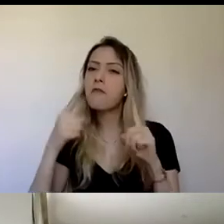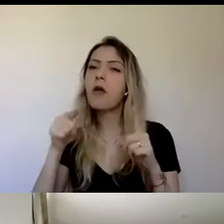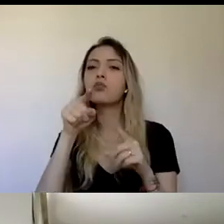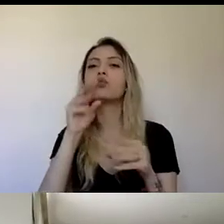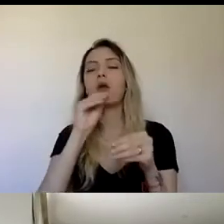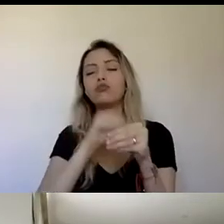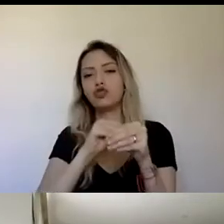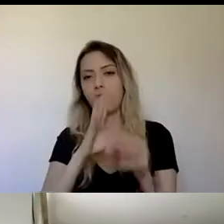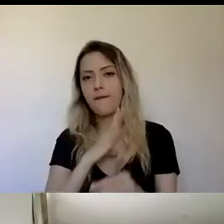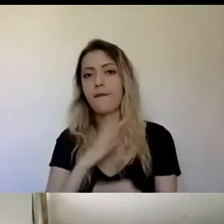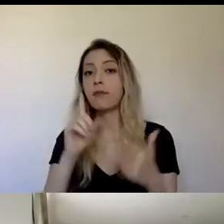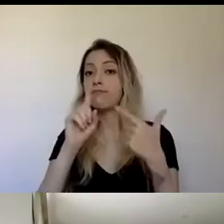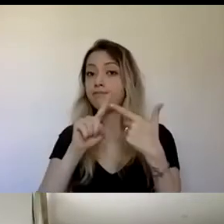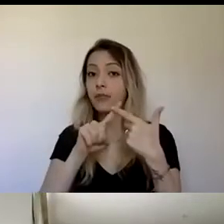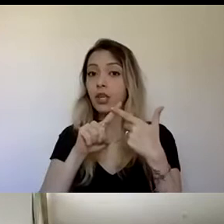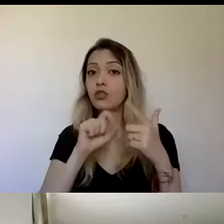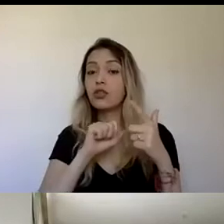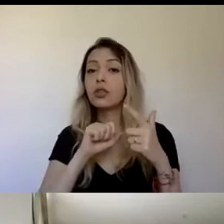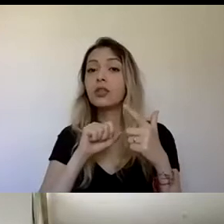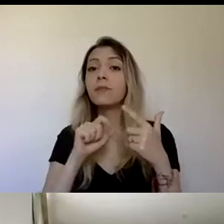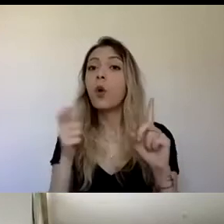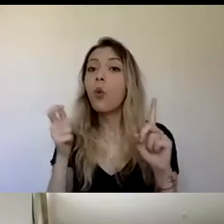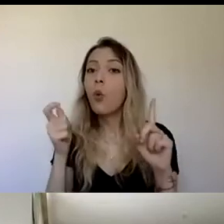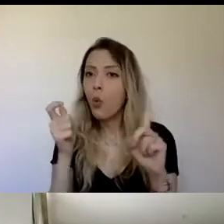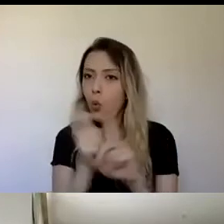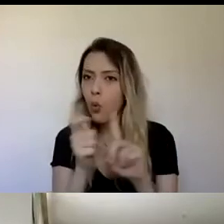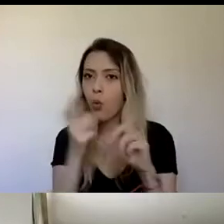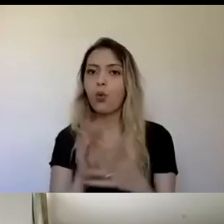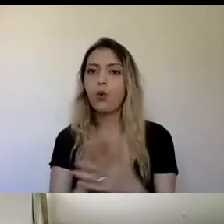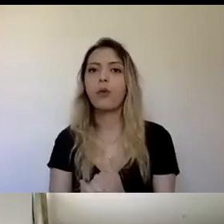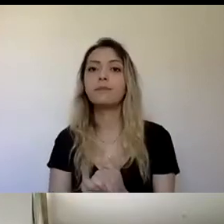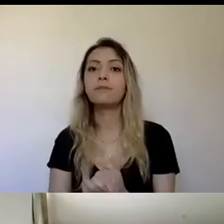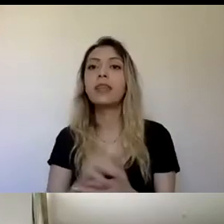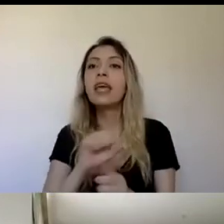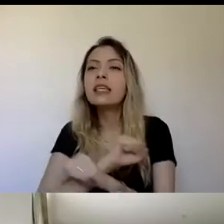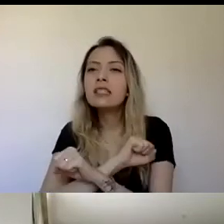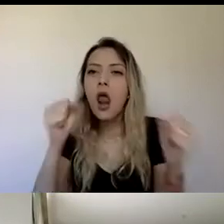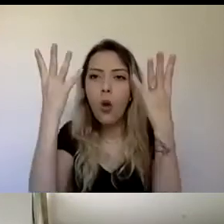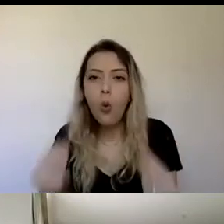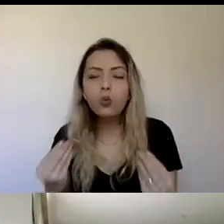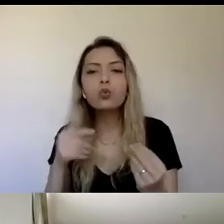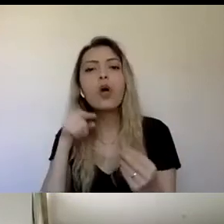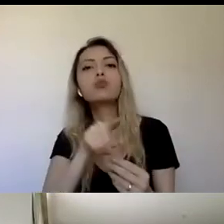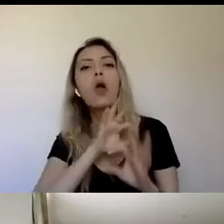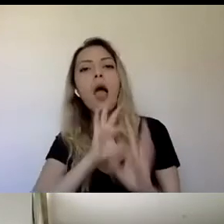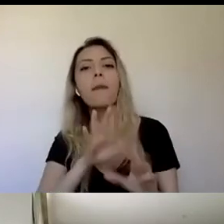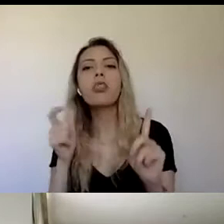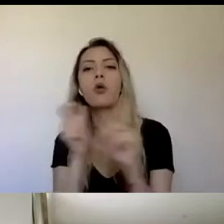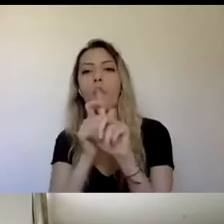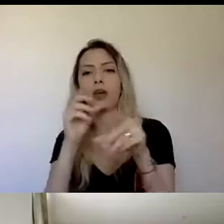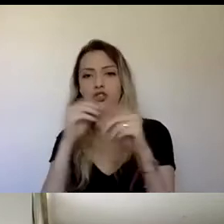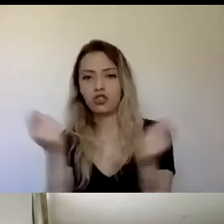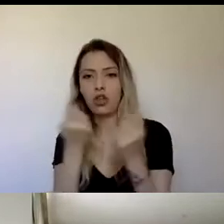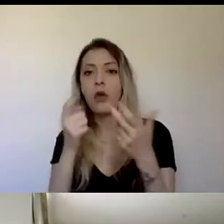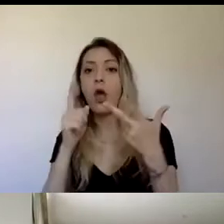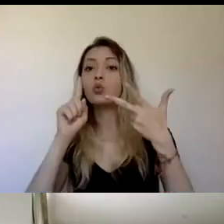giriyor. İkincisi müdahale ve koruma. İhlal olur olmaz yapması gereken şey. Cezai ve